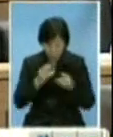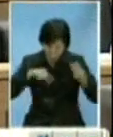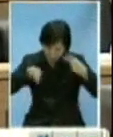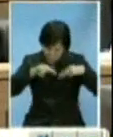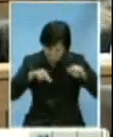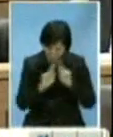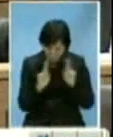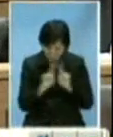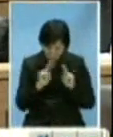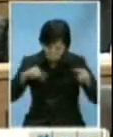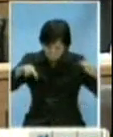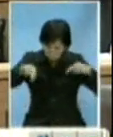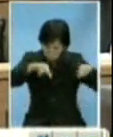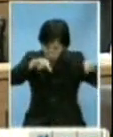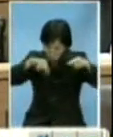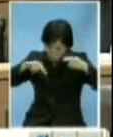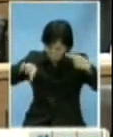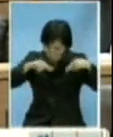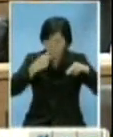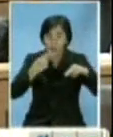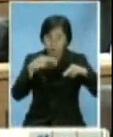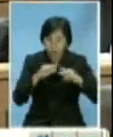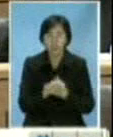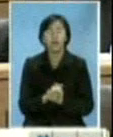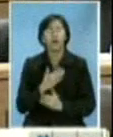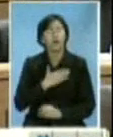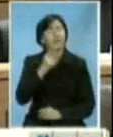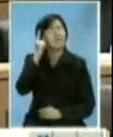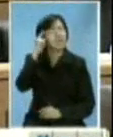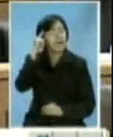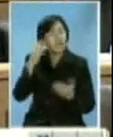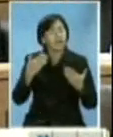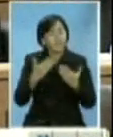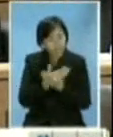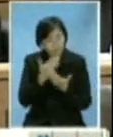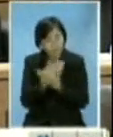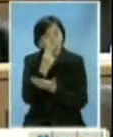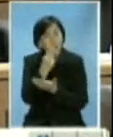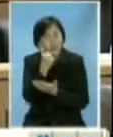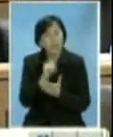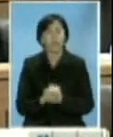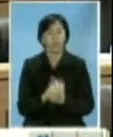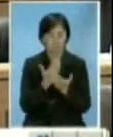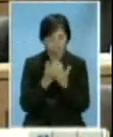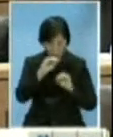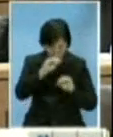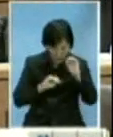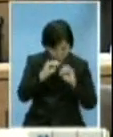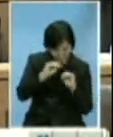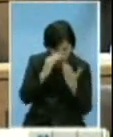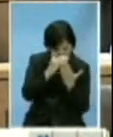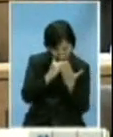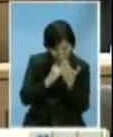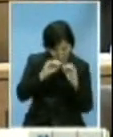แล้วจะได้มีการปรับเปลี่ยนดูความเหมาะสมในการจัดงบประมาณของทุกหน่วย